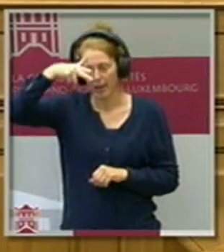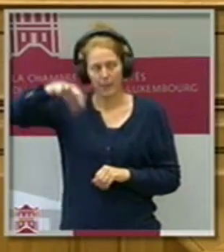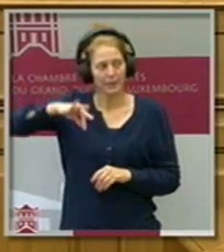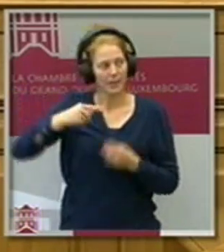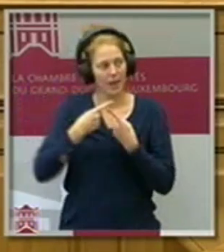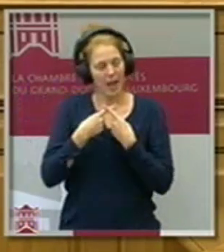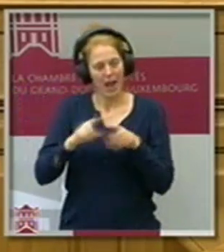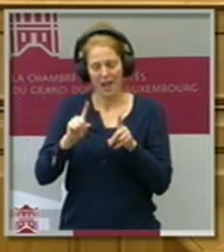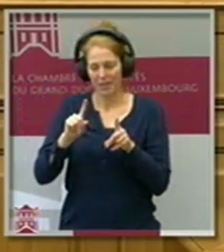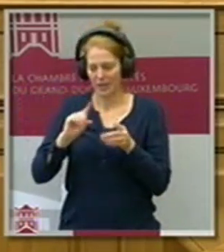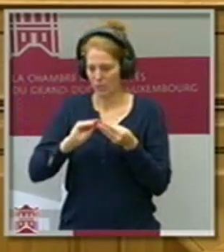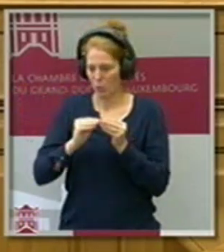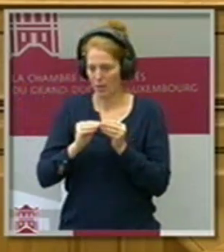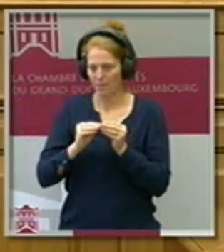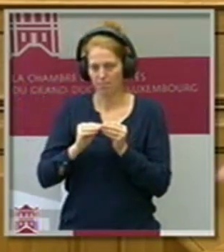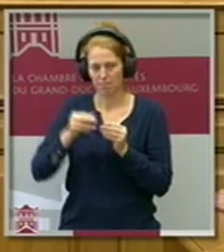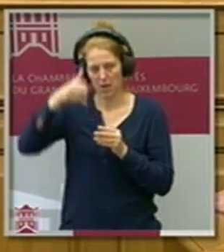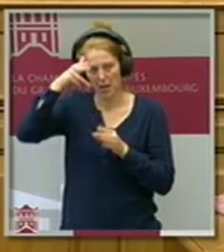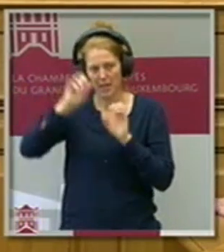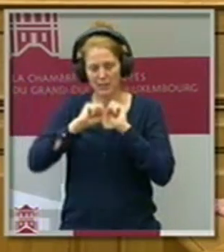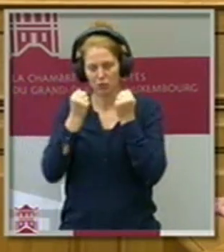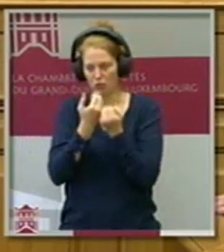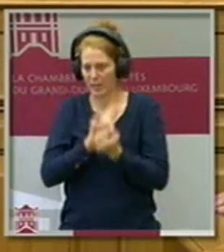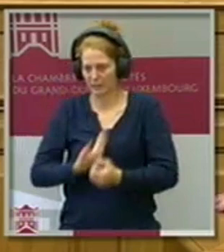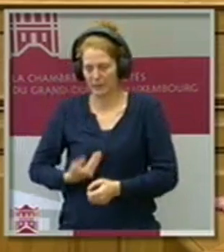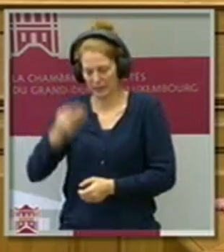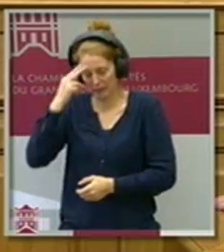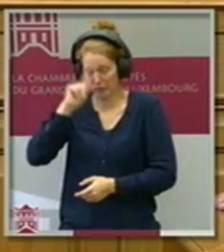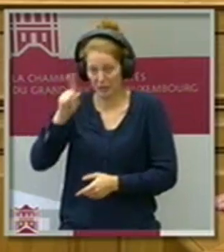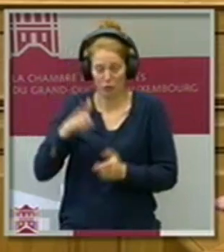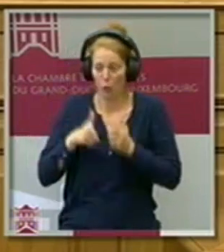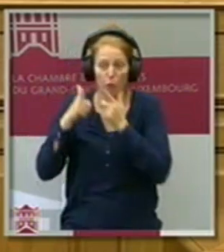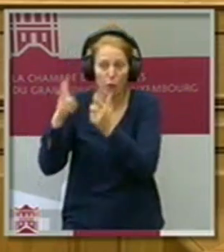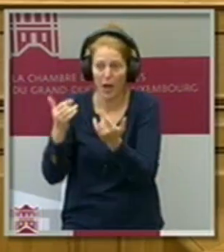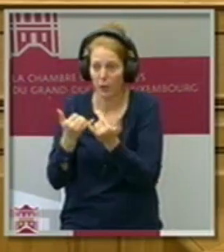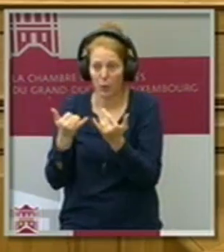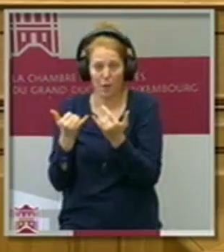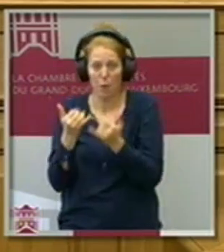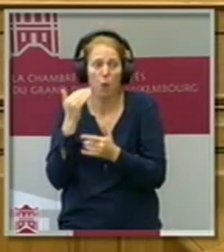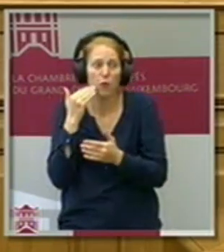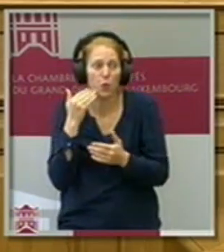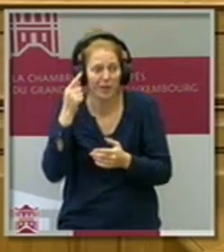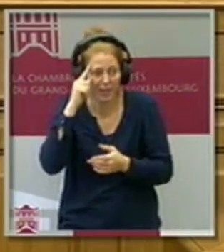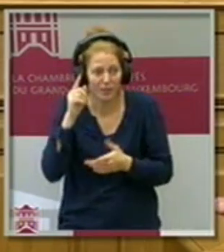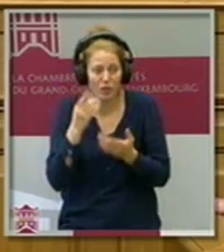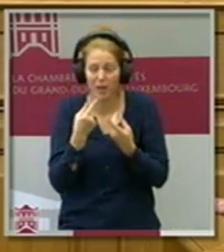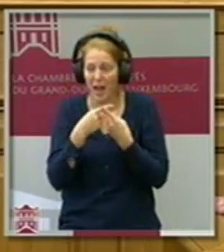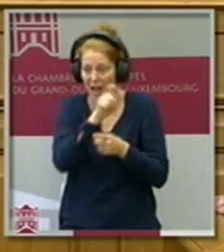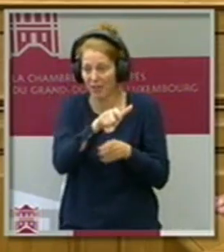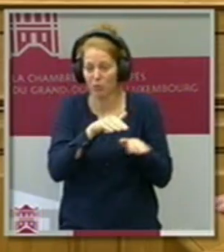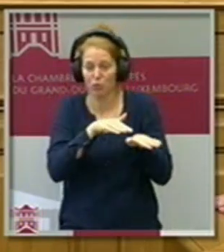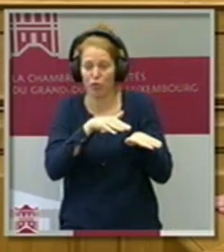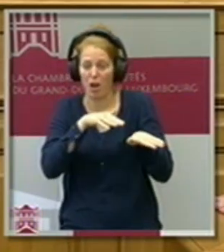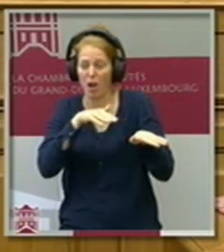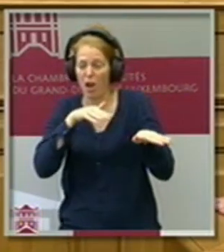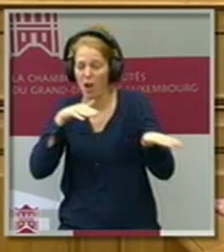Staatsminister auch nicht kennt, ich weiß nicht, wie das ist, wo hier wohnt, wo hier fehlt, die anderen Leute stehen permanent am Stau hei am